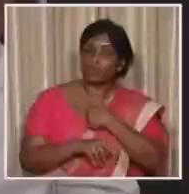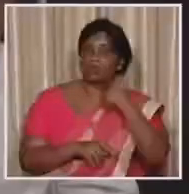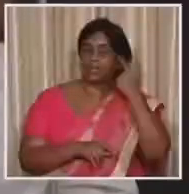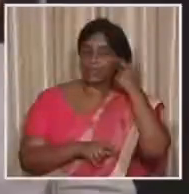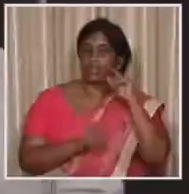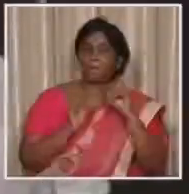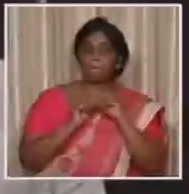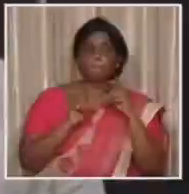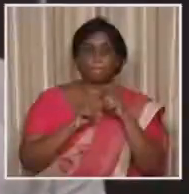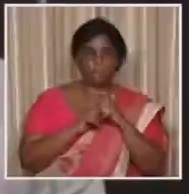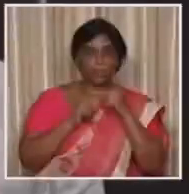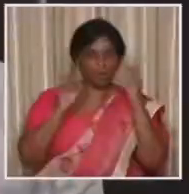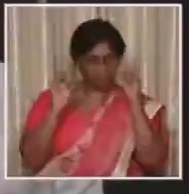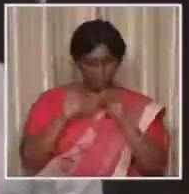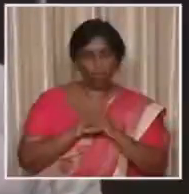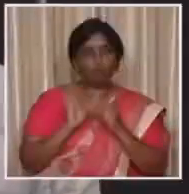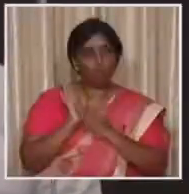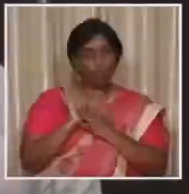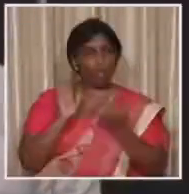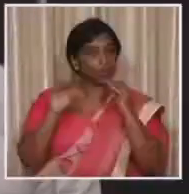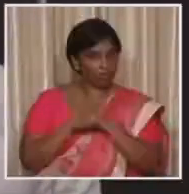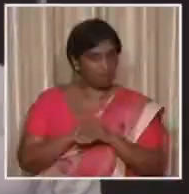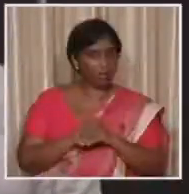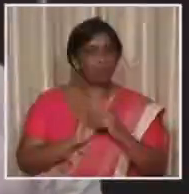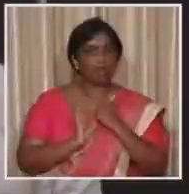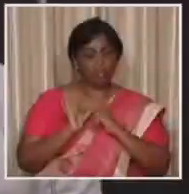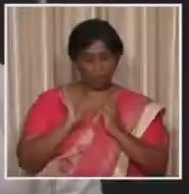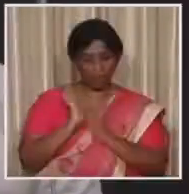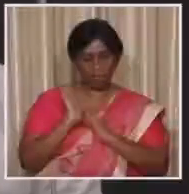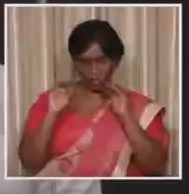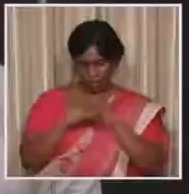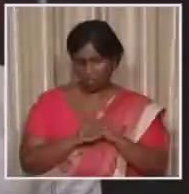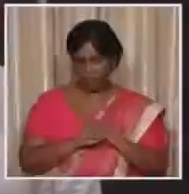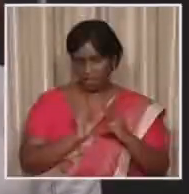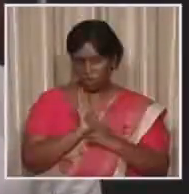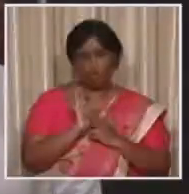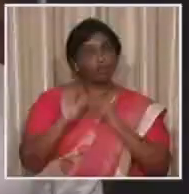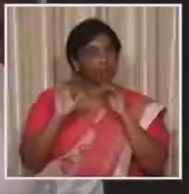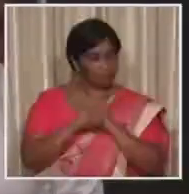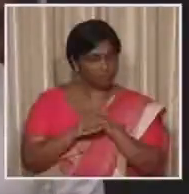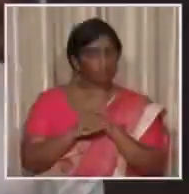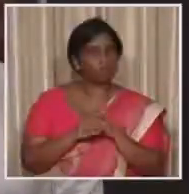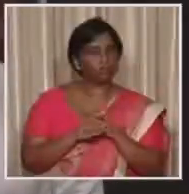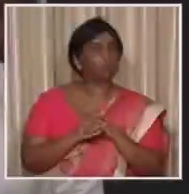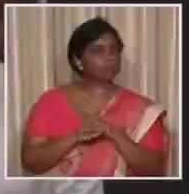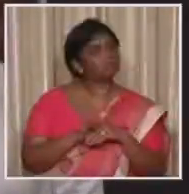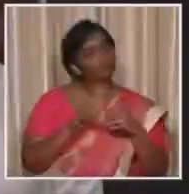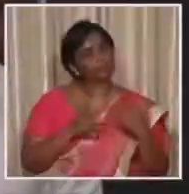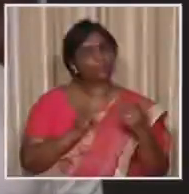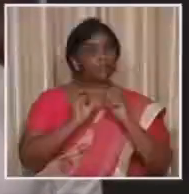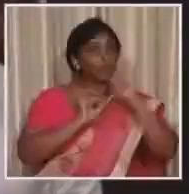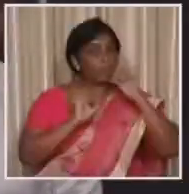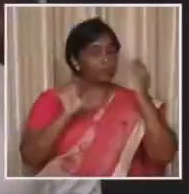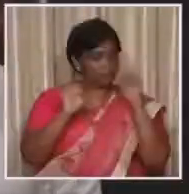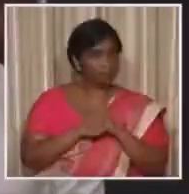ගවහම්. බදුල්ලෙන් ක්‍රීඩකෙක් ඉන්නොත්, මොන්රාගලින් ක්‍රීඩකෙක් ඉන්නොත්, අම්පාරින් ක්‍රීඩකෙක් ඉන්නොත්, වවුනියාවෙන් ඇවිත් තියෙනවද, එහෙම නැත්නම්